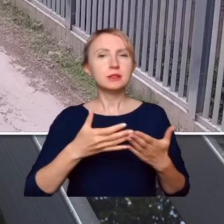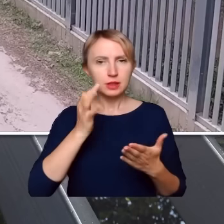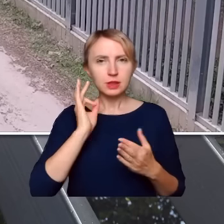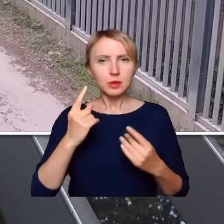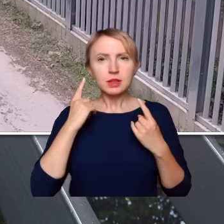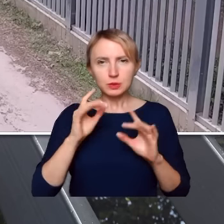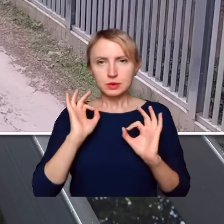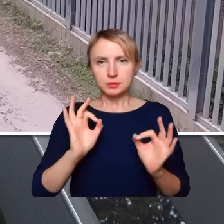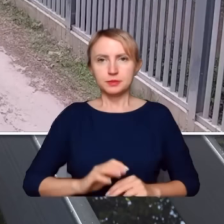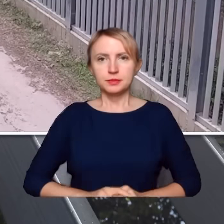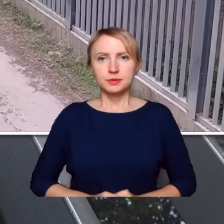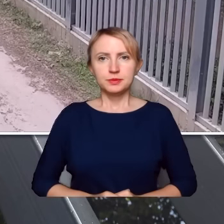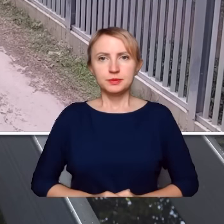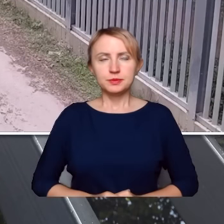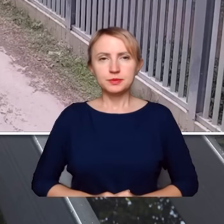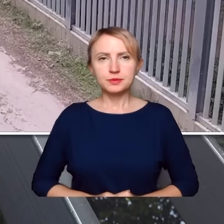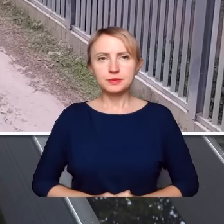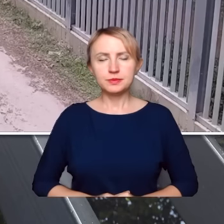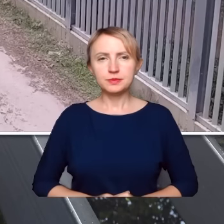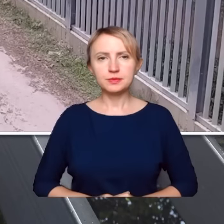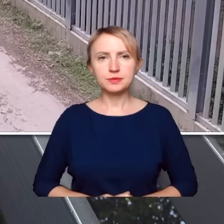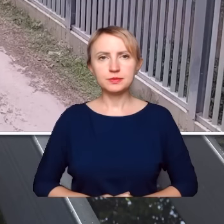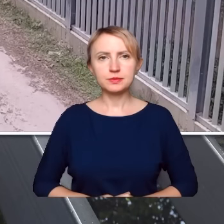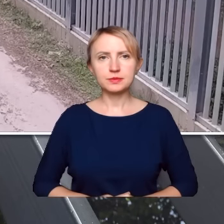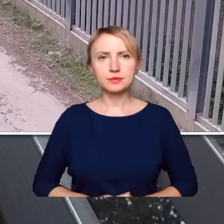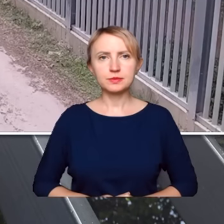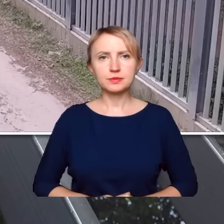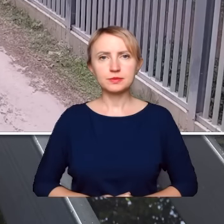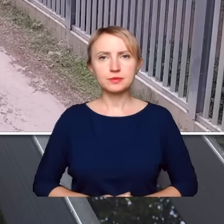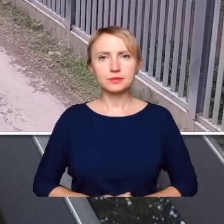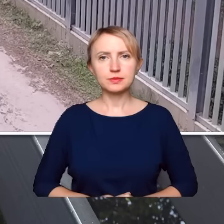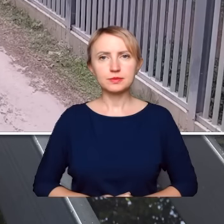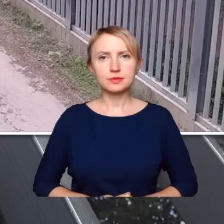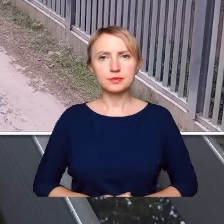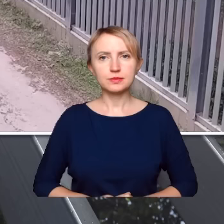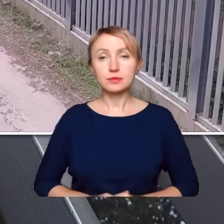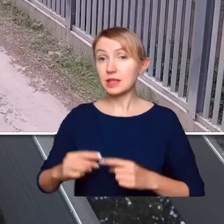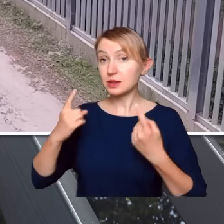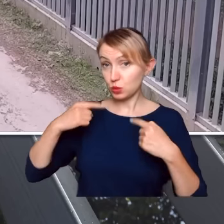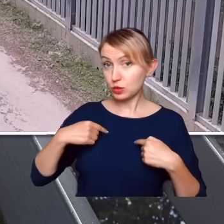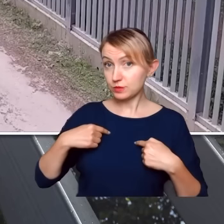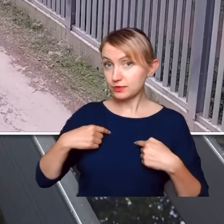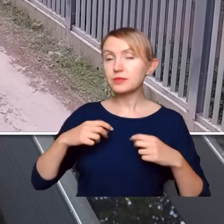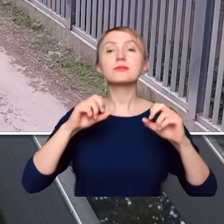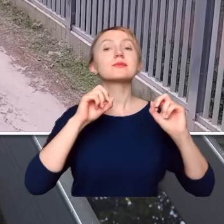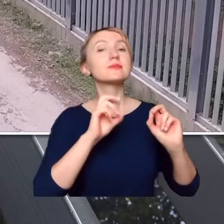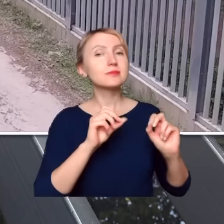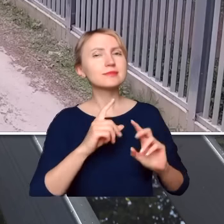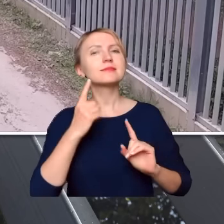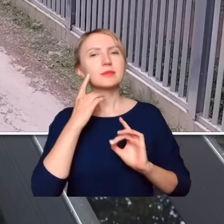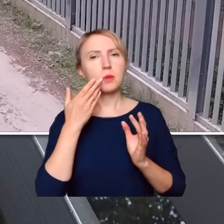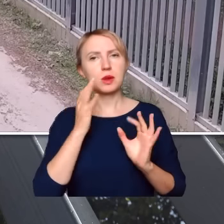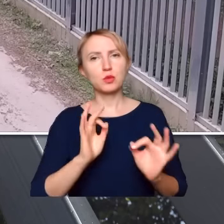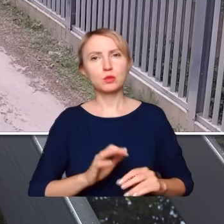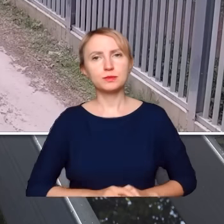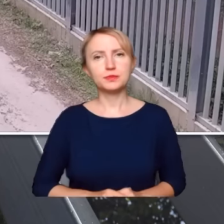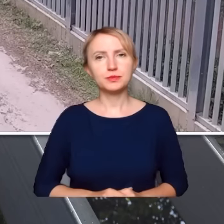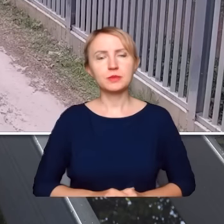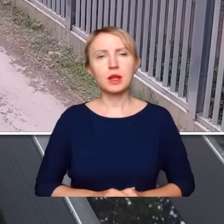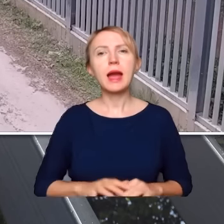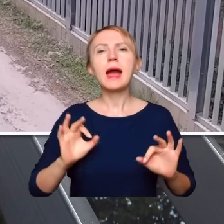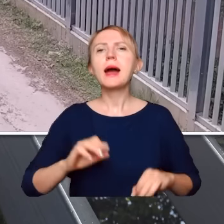państwa. Rozmawiamy. Halo? Czy jestem słyszany? Tak, słyszymy bardzo dobrze. Panie